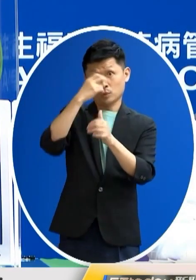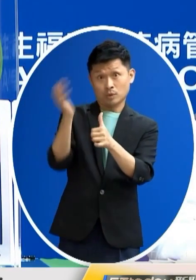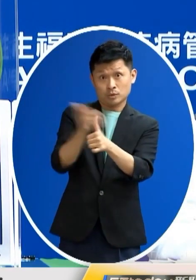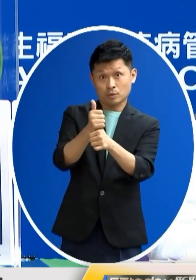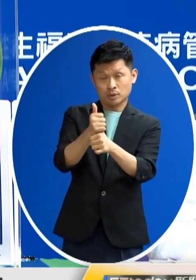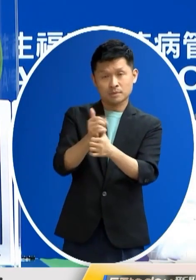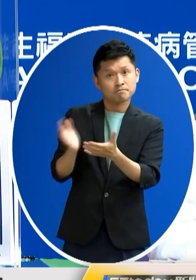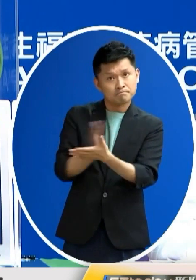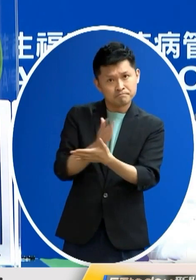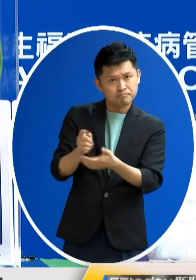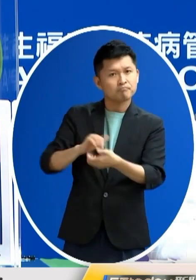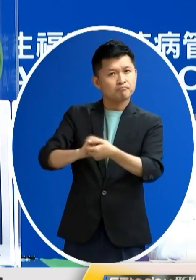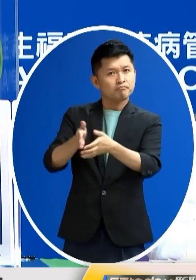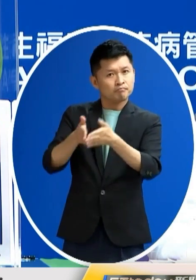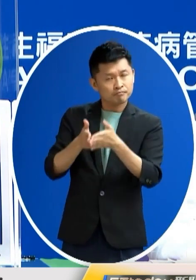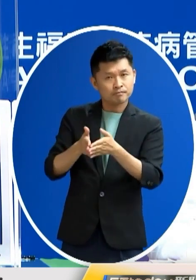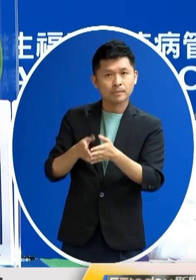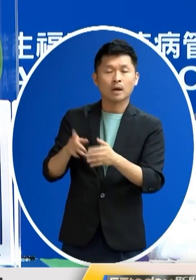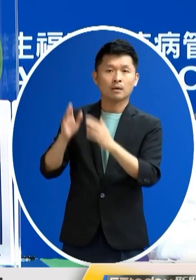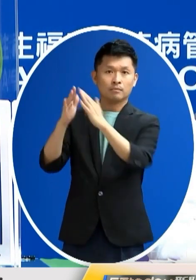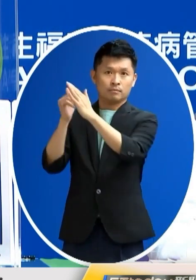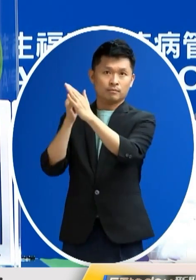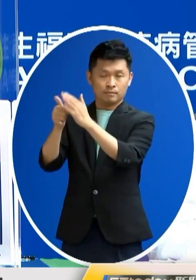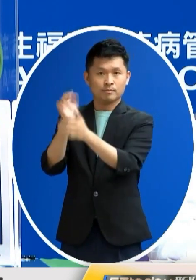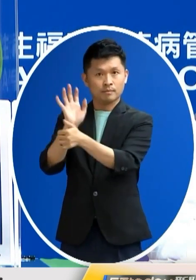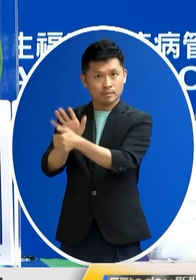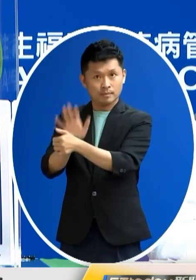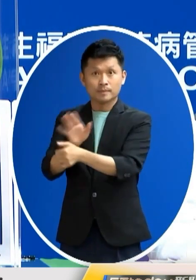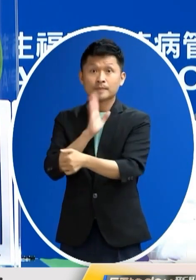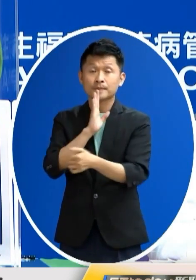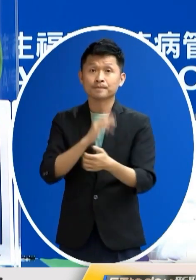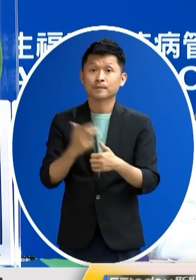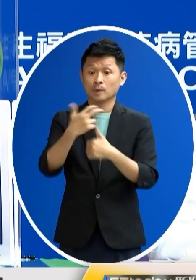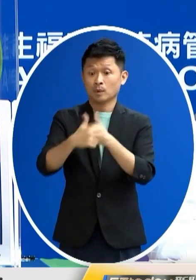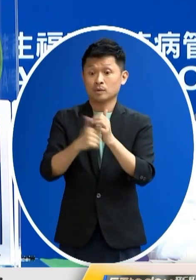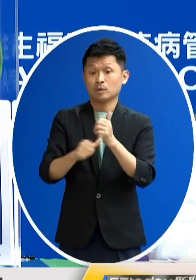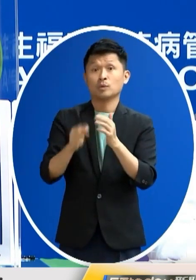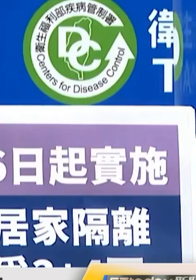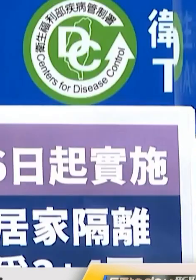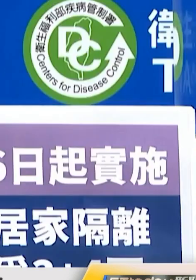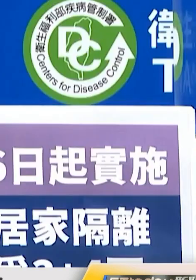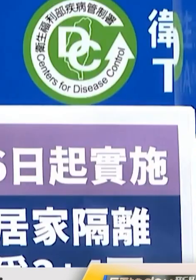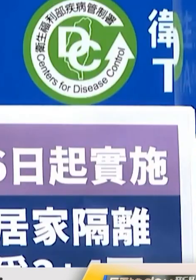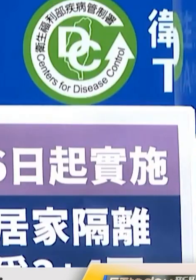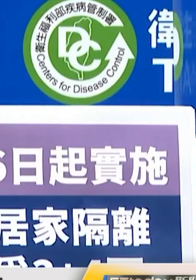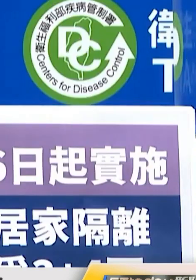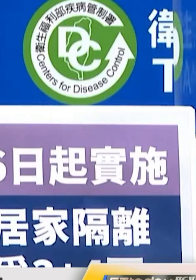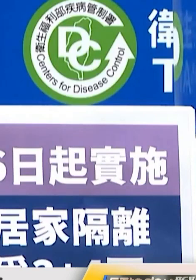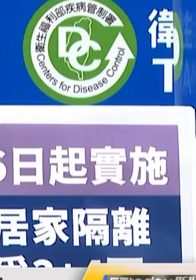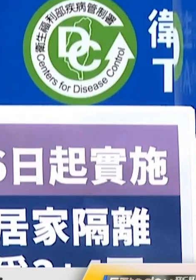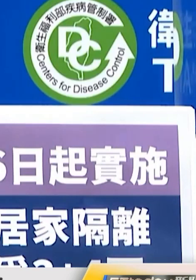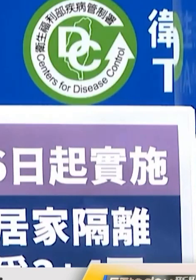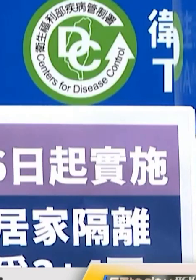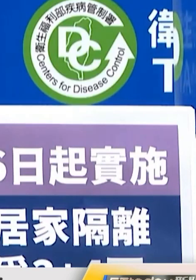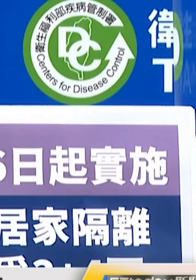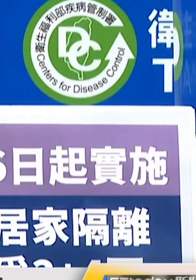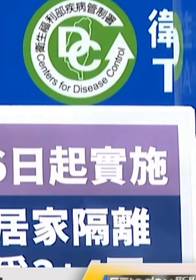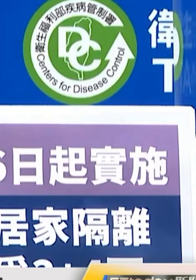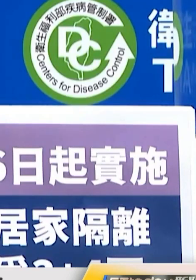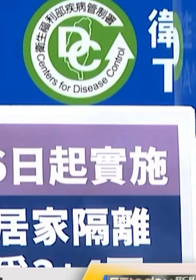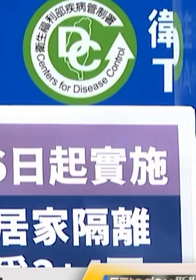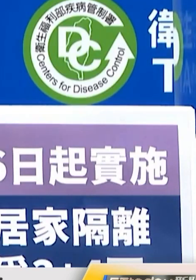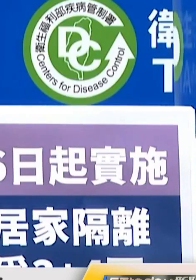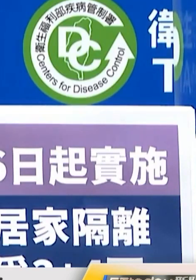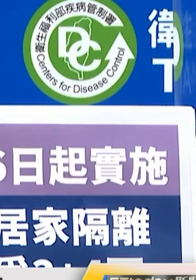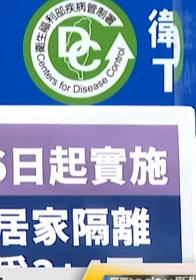必要，那他就会去做。那要做当然都是透过卫生局去做。 陈时中只承认疾管署有下令